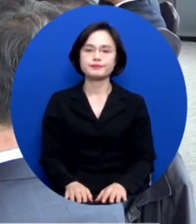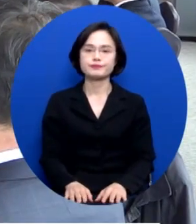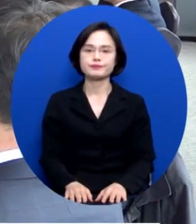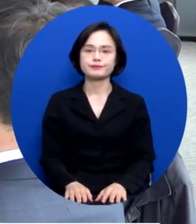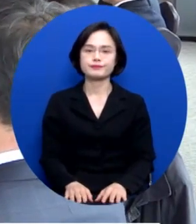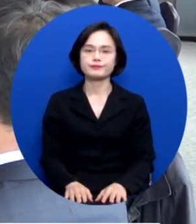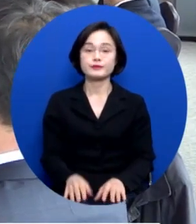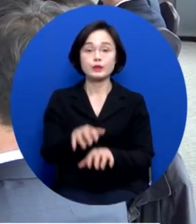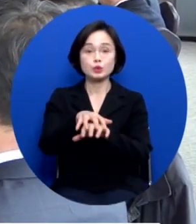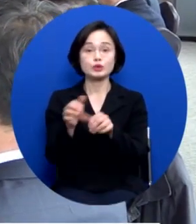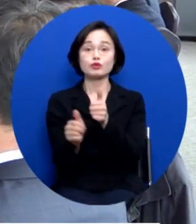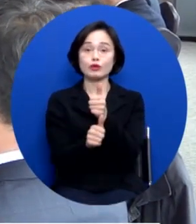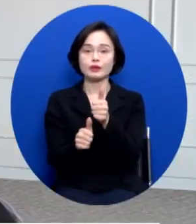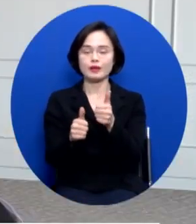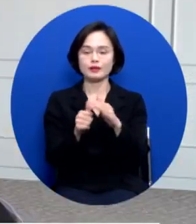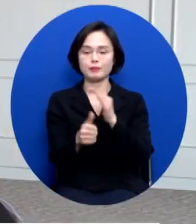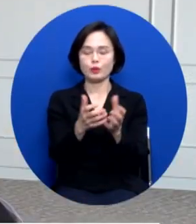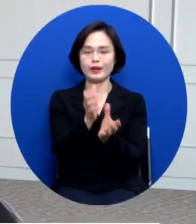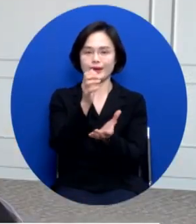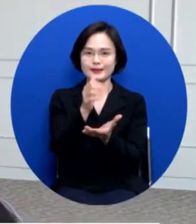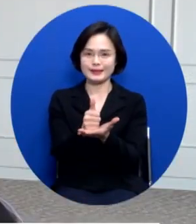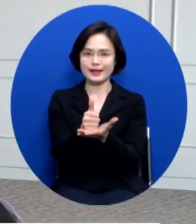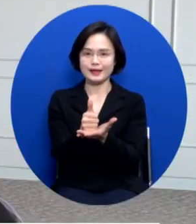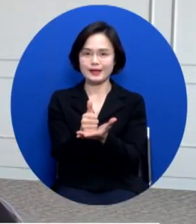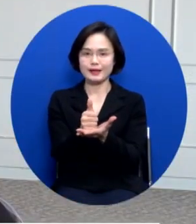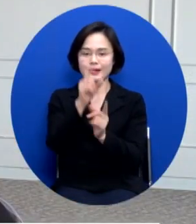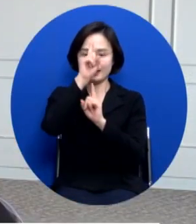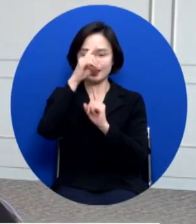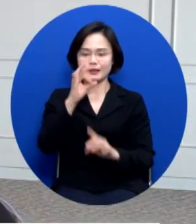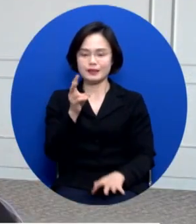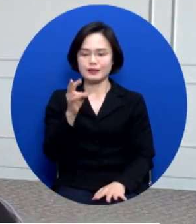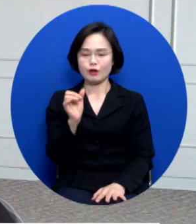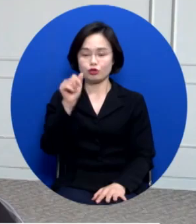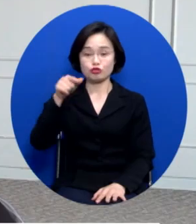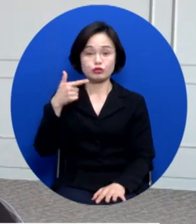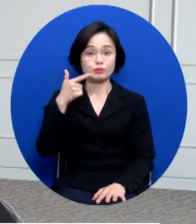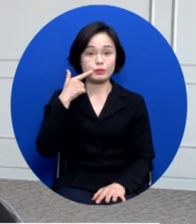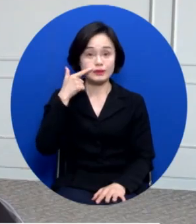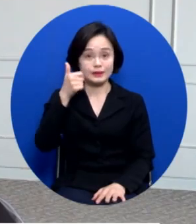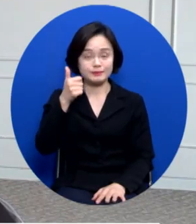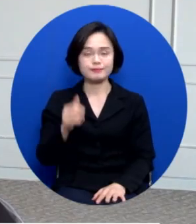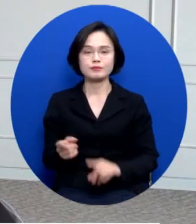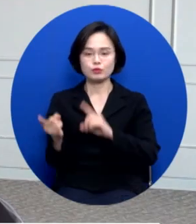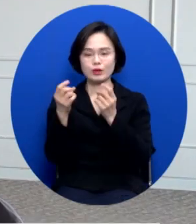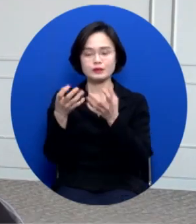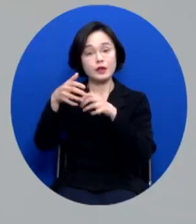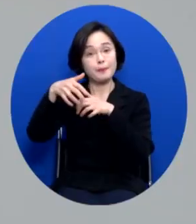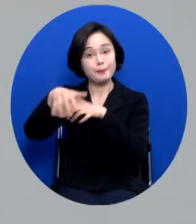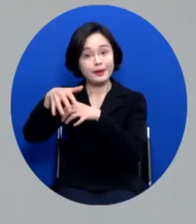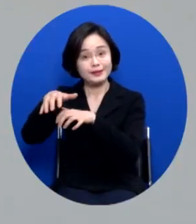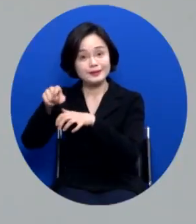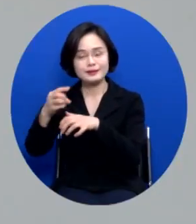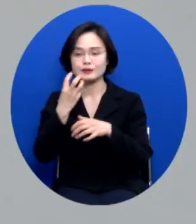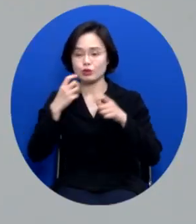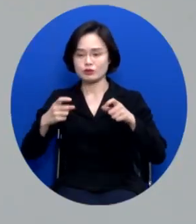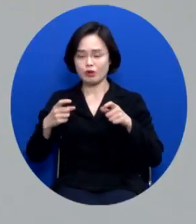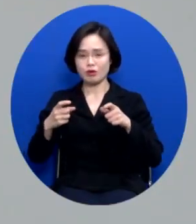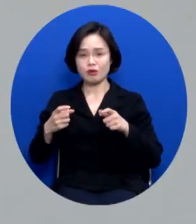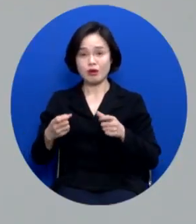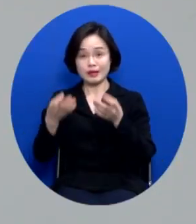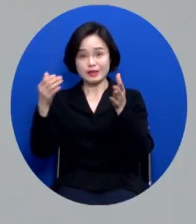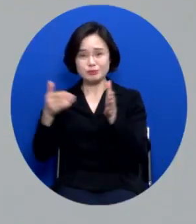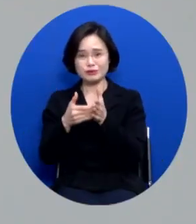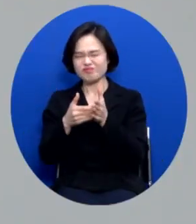부활절 퍼레이드 조직위원회 대표 회장인 여의도 순복음교회 이영훈 목사는 부활절 퍼레이드가 서울뿐만 아니라 전국